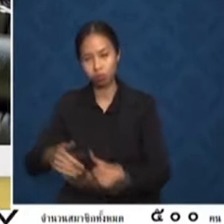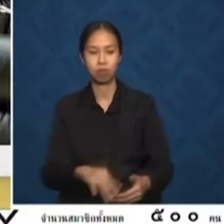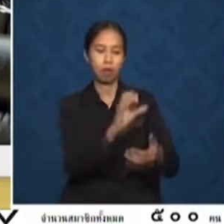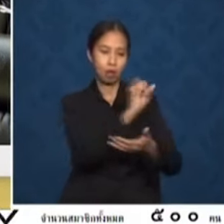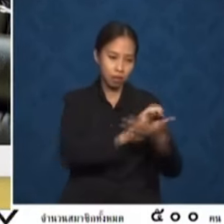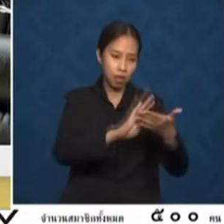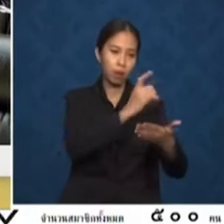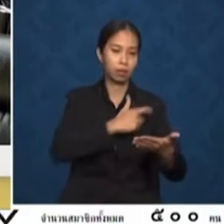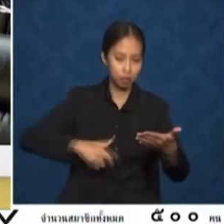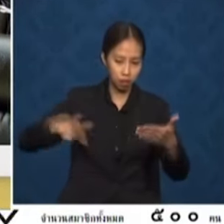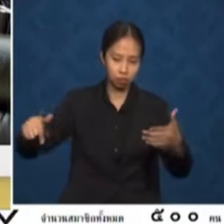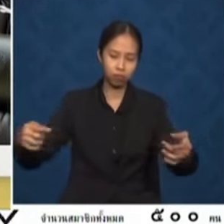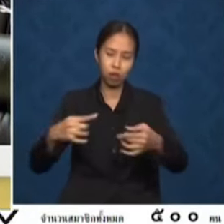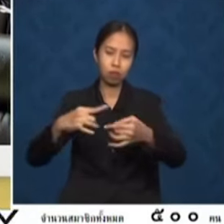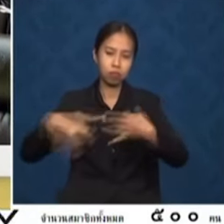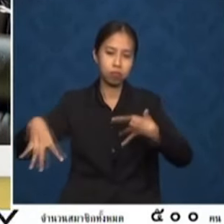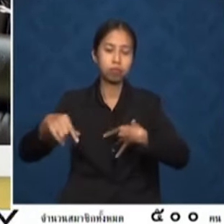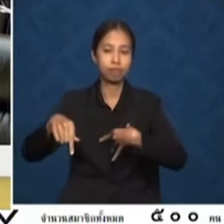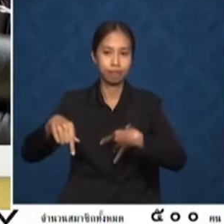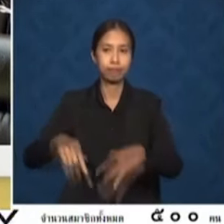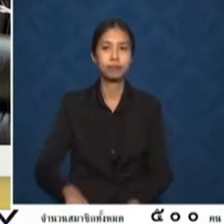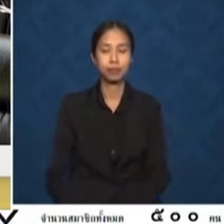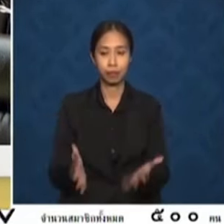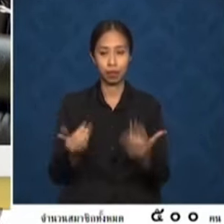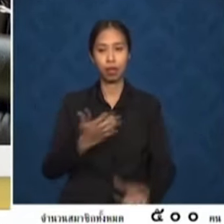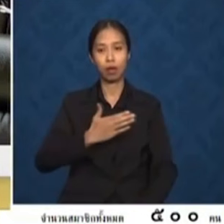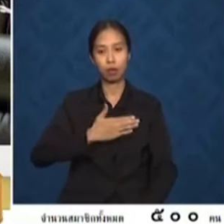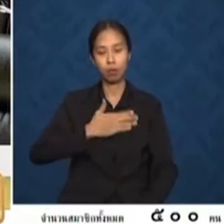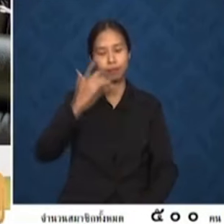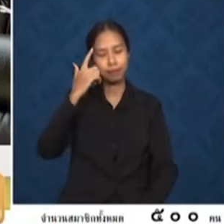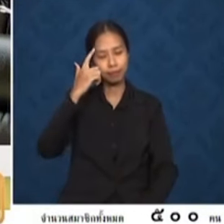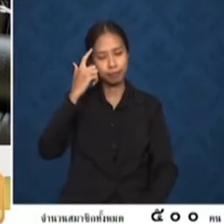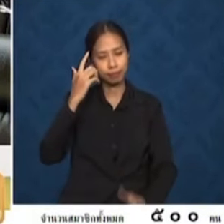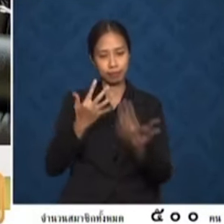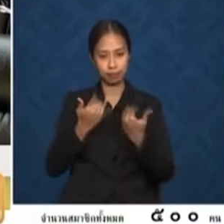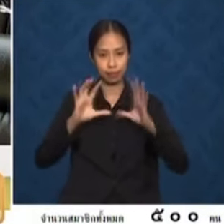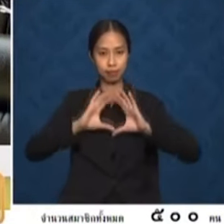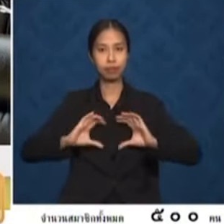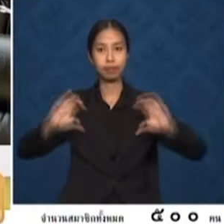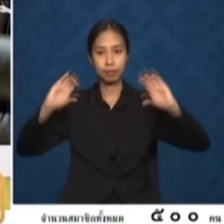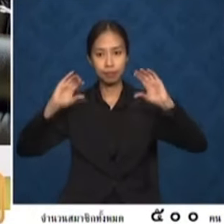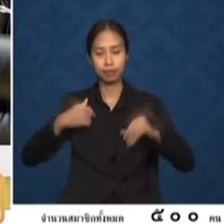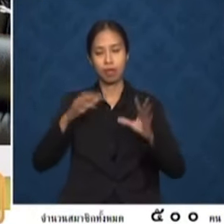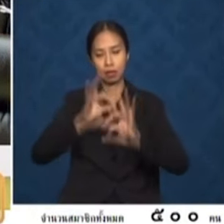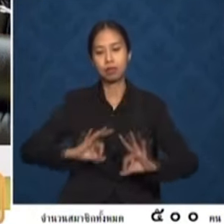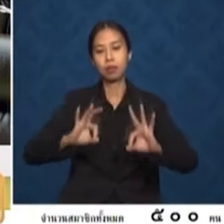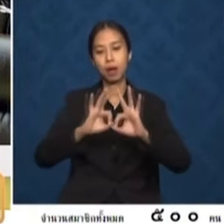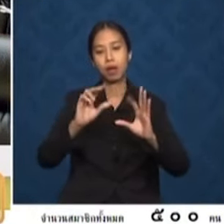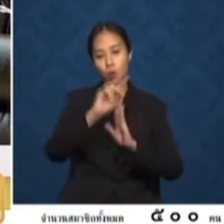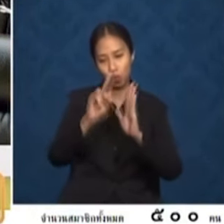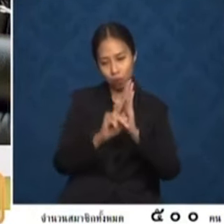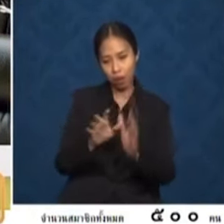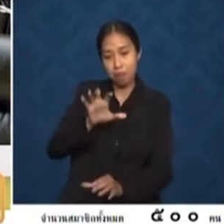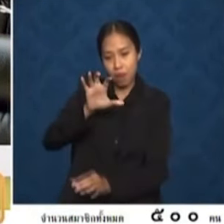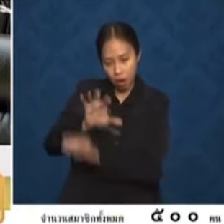าบันพระมหากษัตริย์ในที่สุดผมจึงมีความเห็นว่ารัฐบาลต้องบังคับใช้กฎหมายจัดการกับ